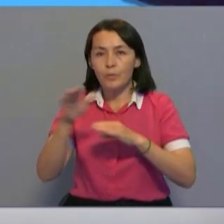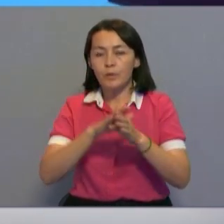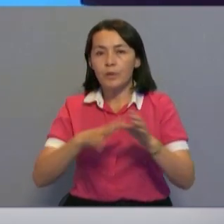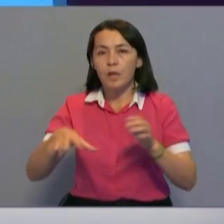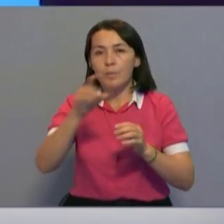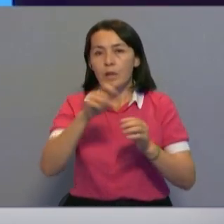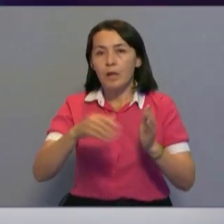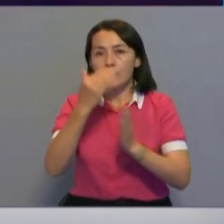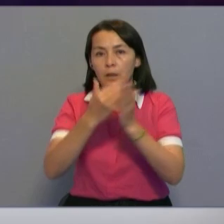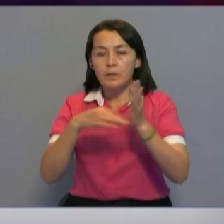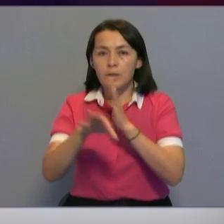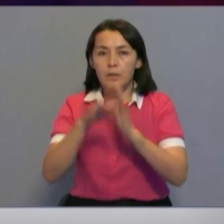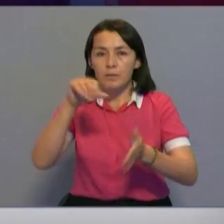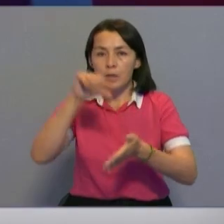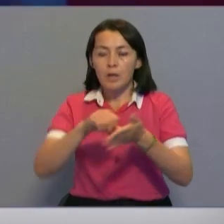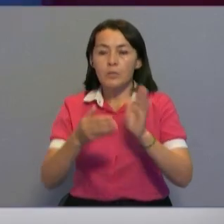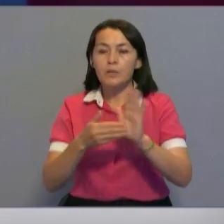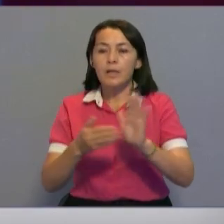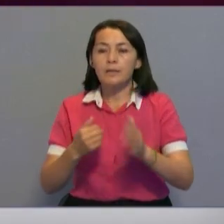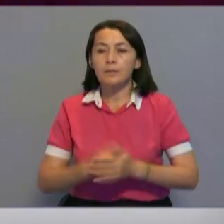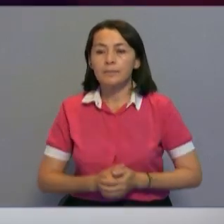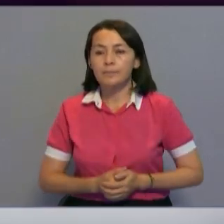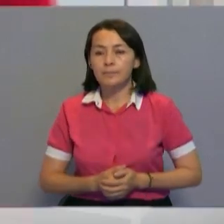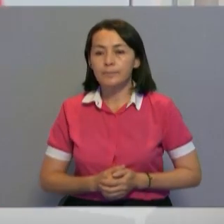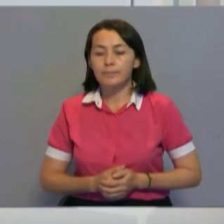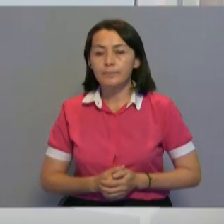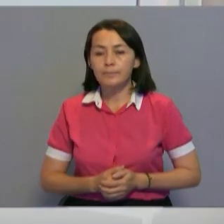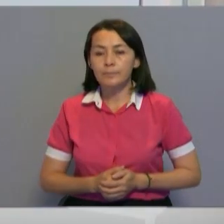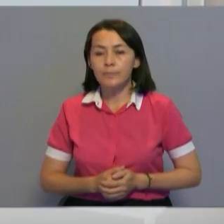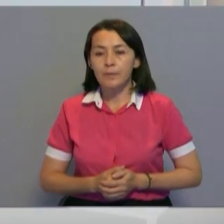жалпы халықтық референдумға қатысуға шақырды.